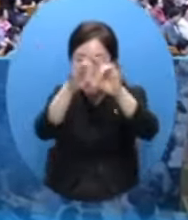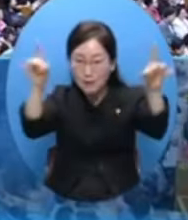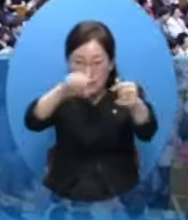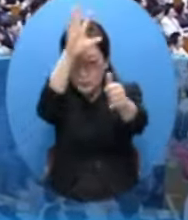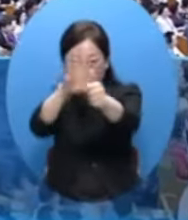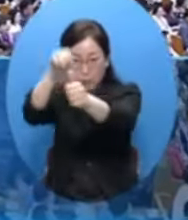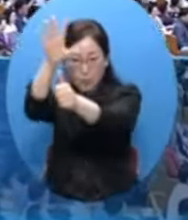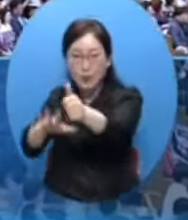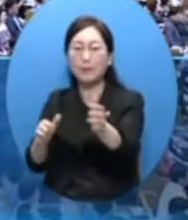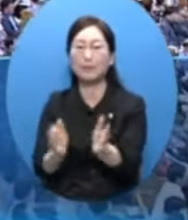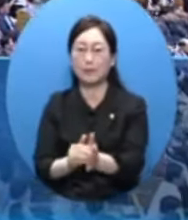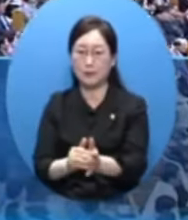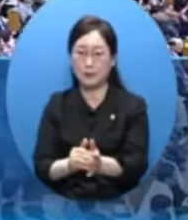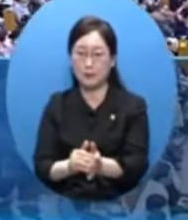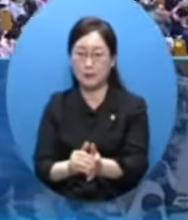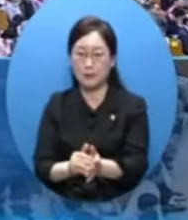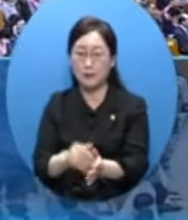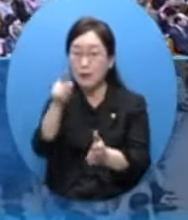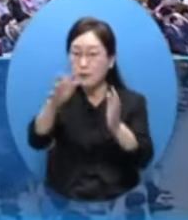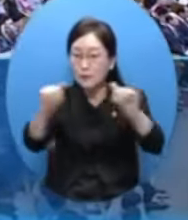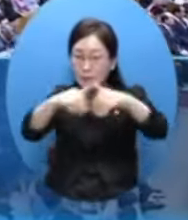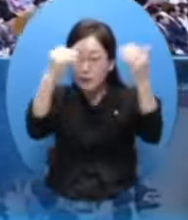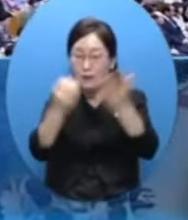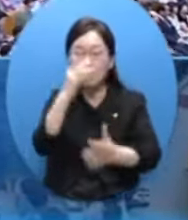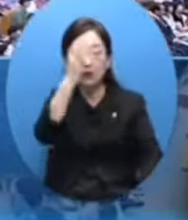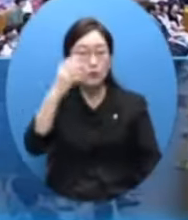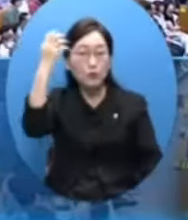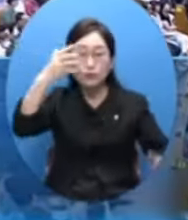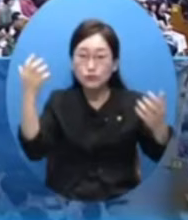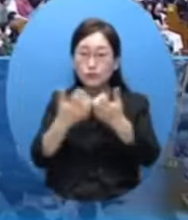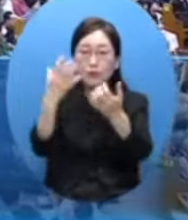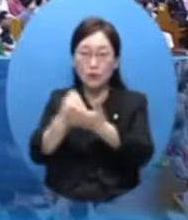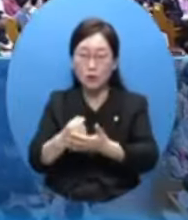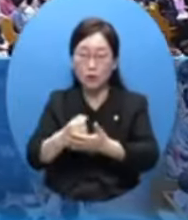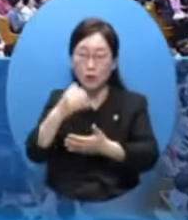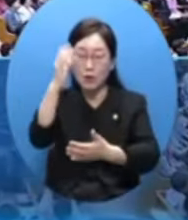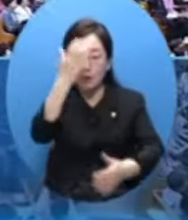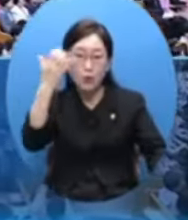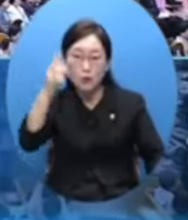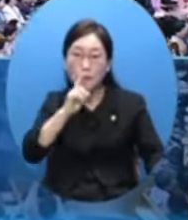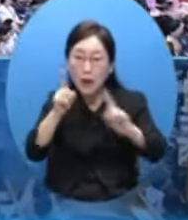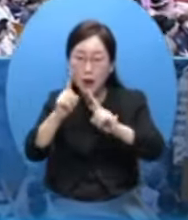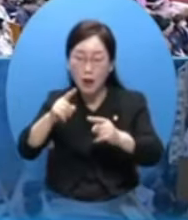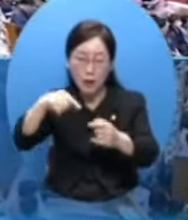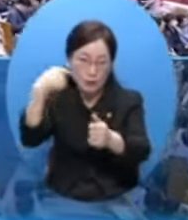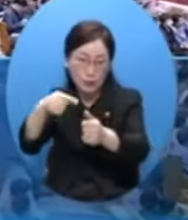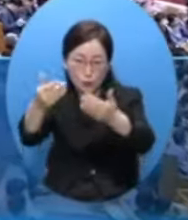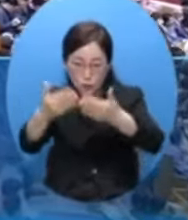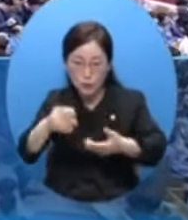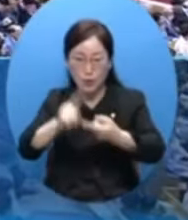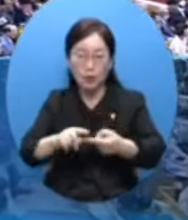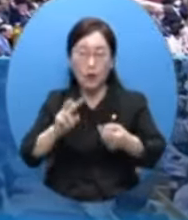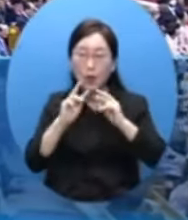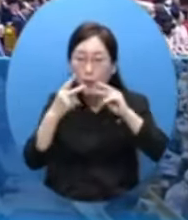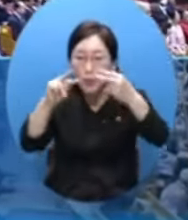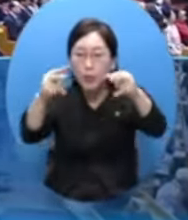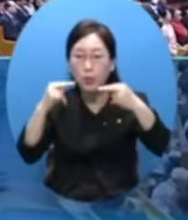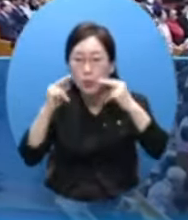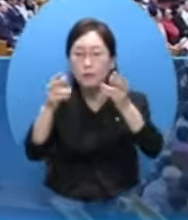있더니 그들이 다 성령의 충만함을 받고 성령의 말하게 하심을 따라 다른 언어들로 말하기를